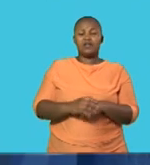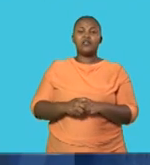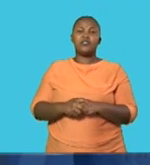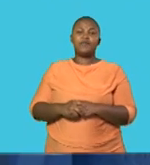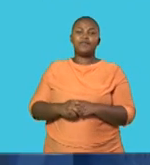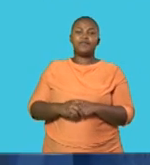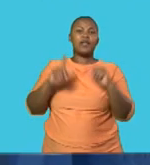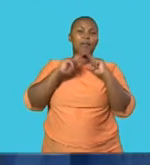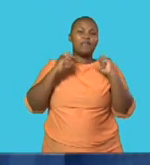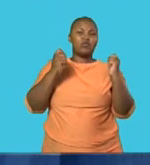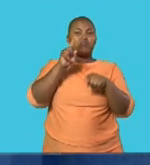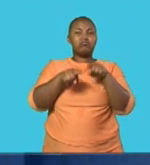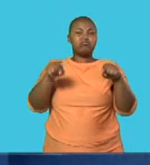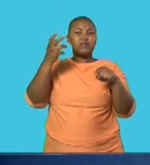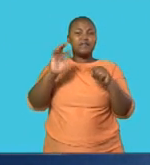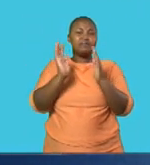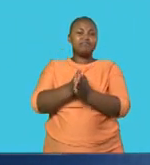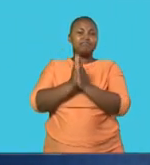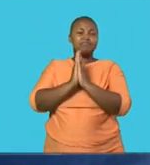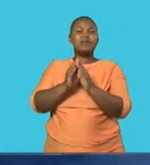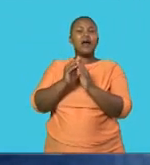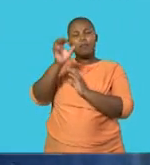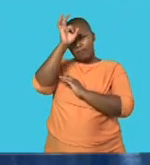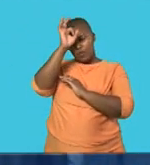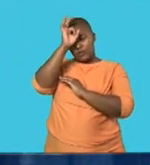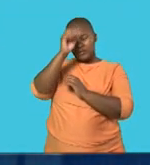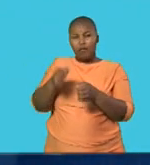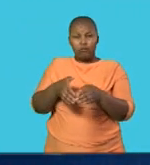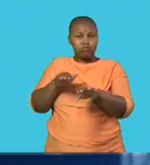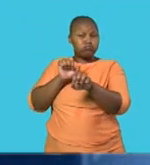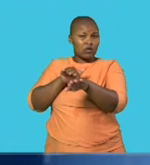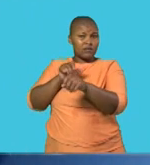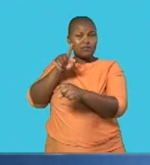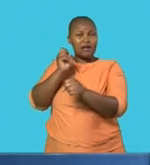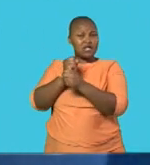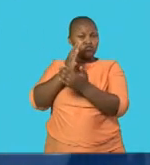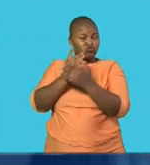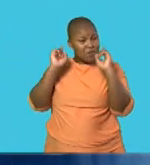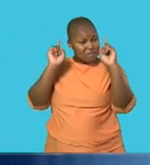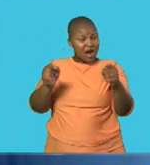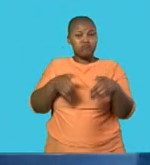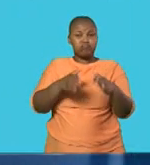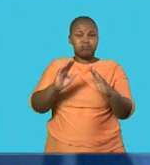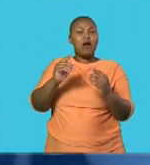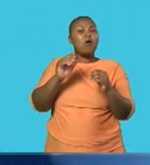inkundla kulomcimbi banxuse kakhulu amaphoyisa omgwaqo kubethi ichithisa ke emgwaqweni ukuze nciphiseke